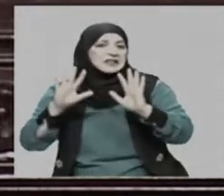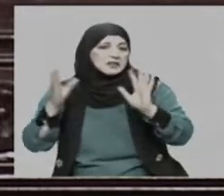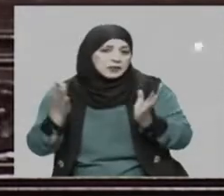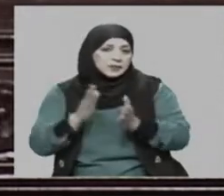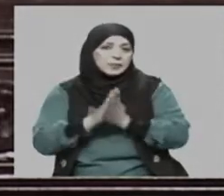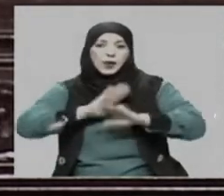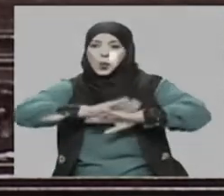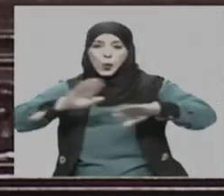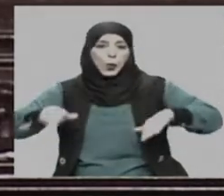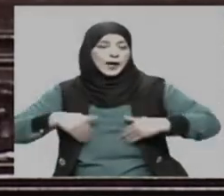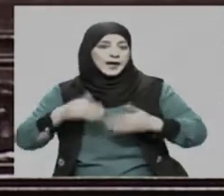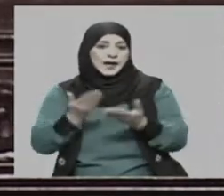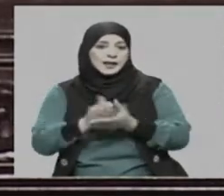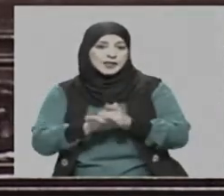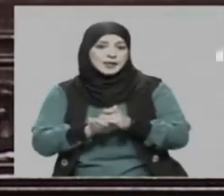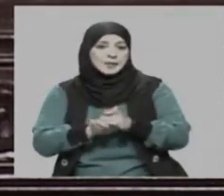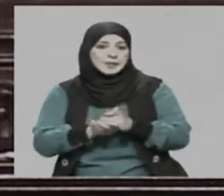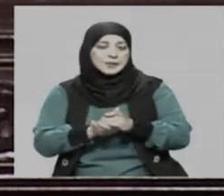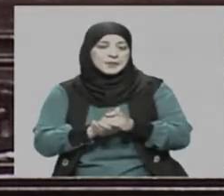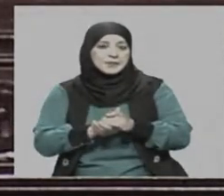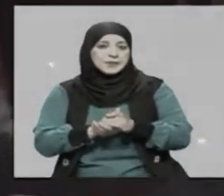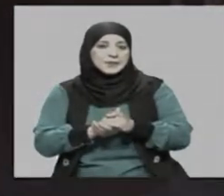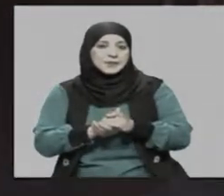واخر حاجه بالنسبه